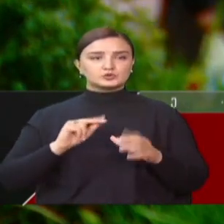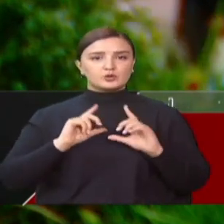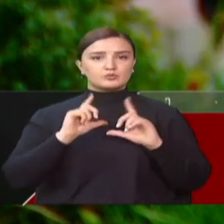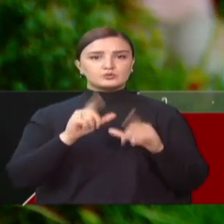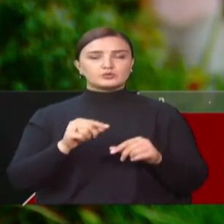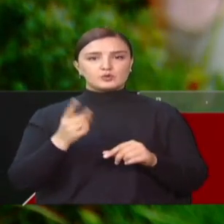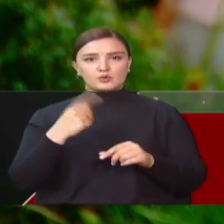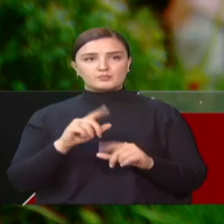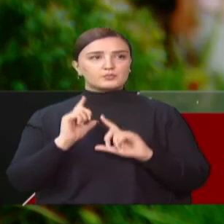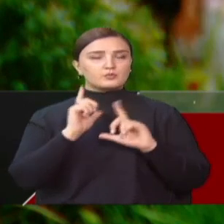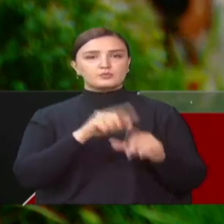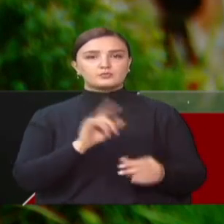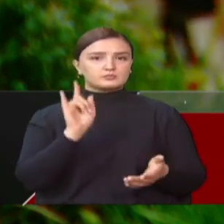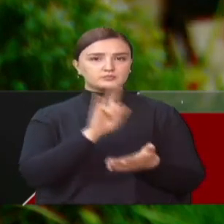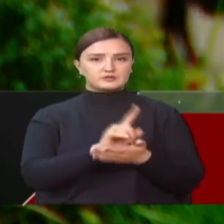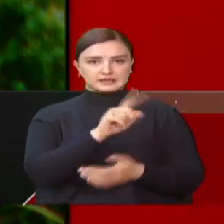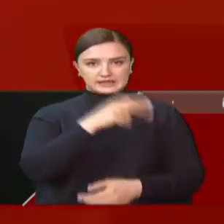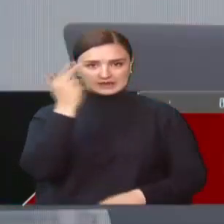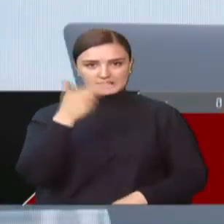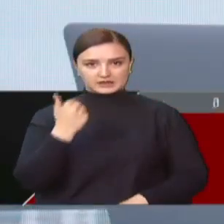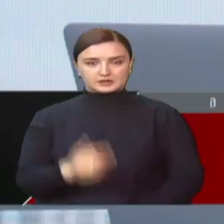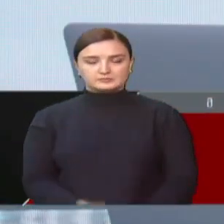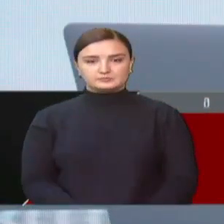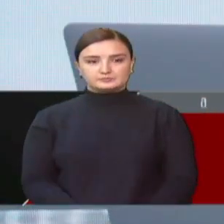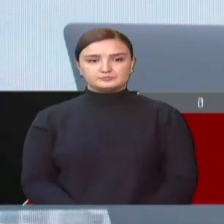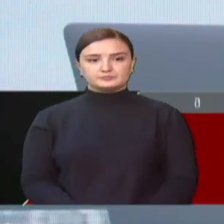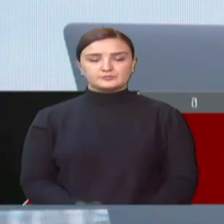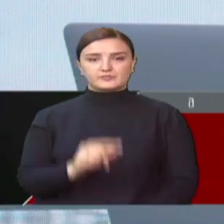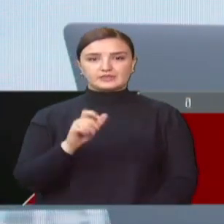გააგრძელებს იტალიაში. Este o